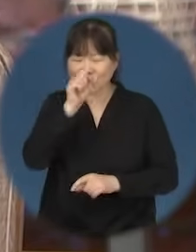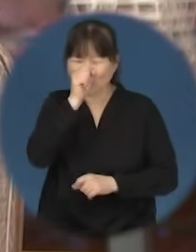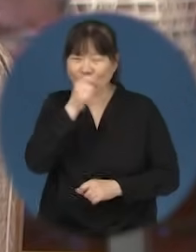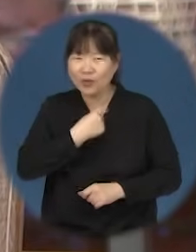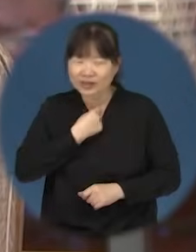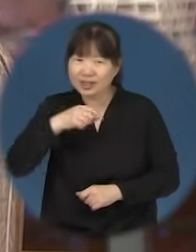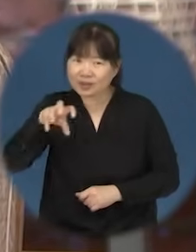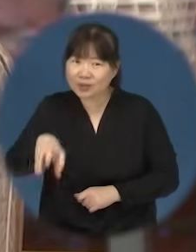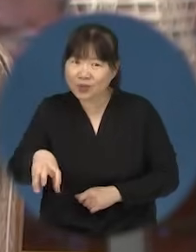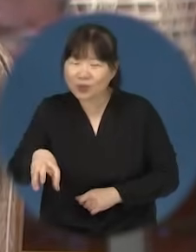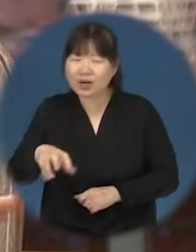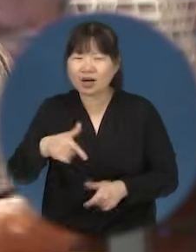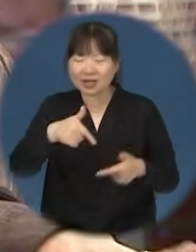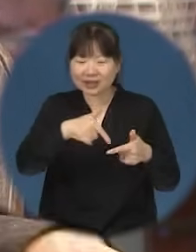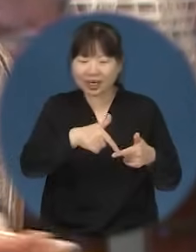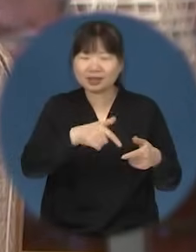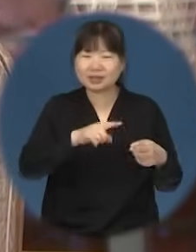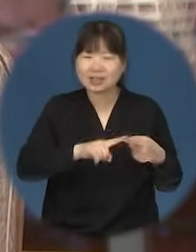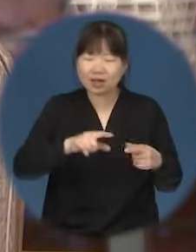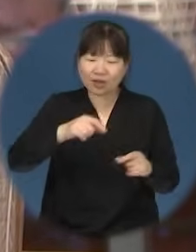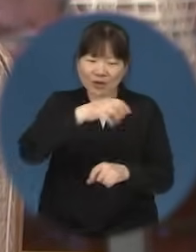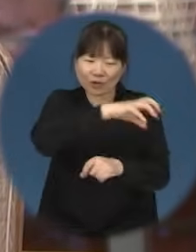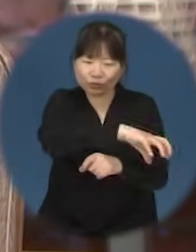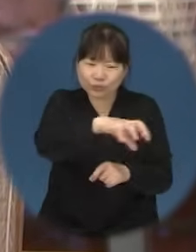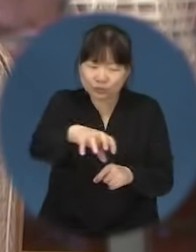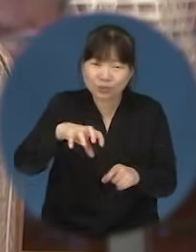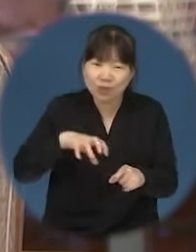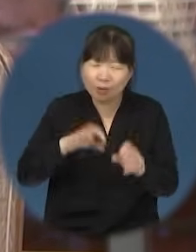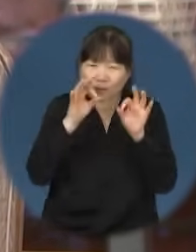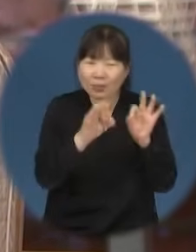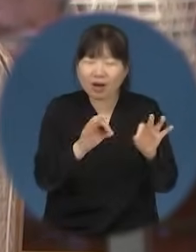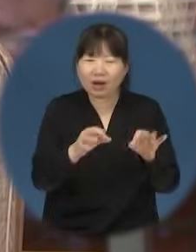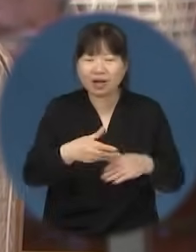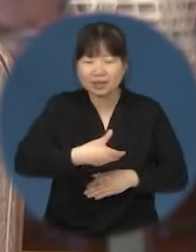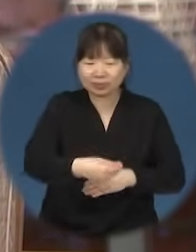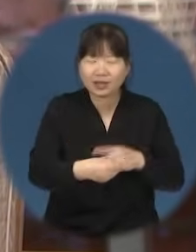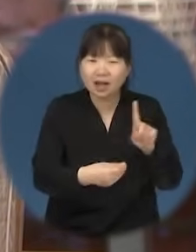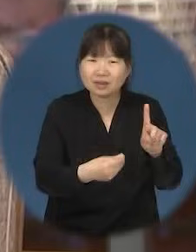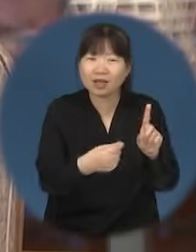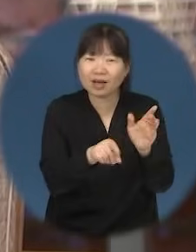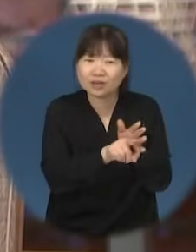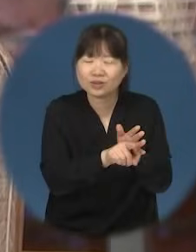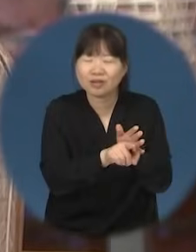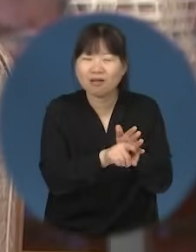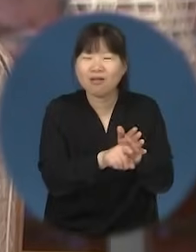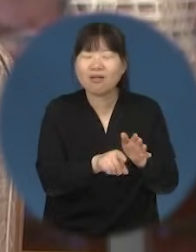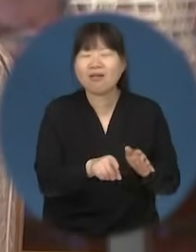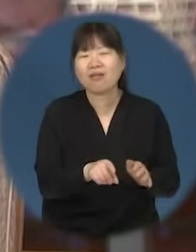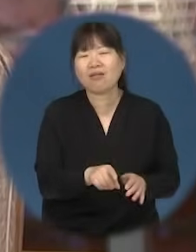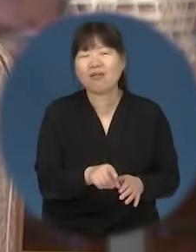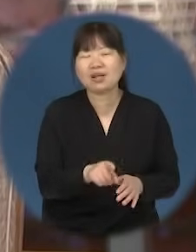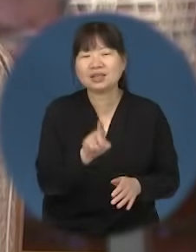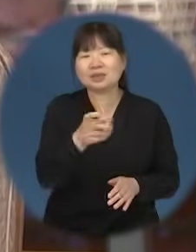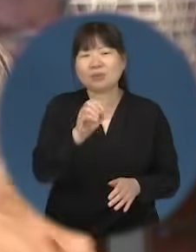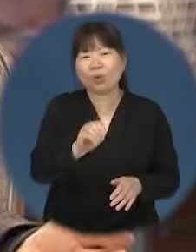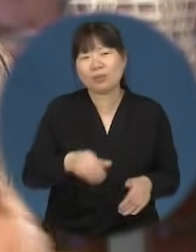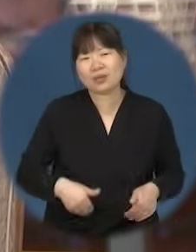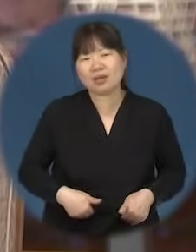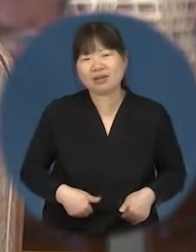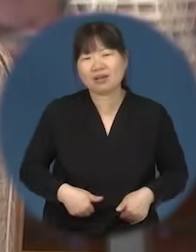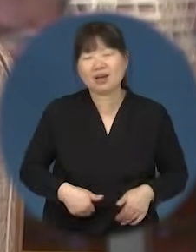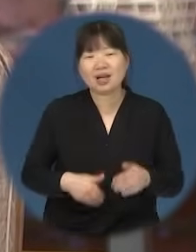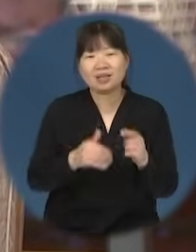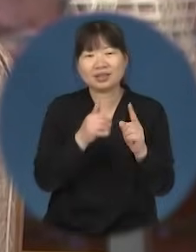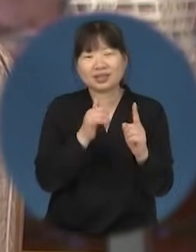원하는 데는 뭐 강남이든 그 주변이면 뭐 임대 하나 하려면은 10억 정도 들여서 한 사람한테 인도해